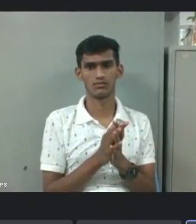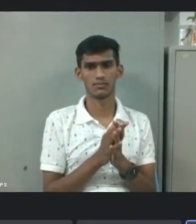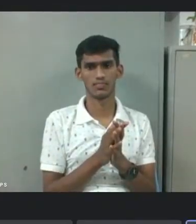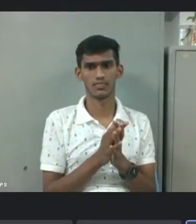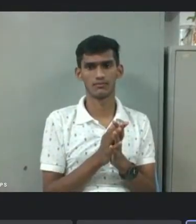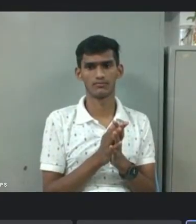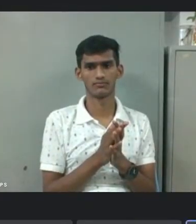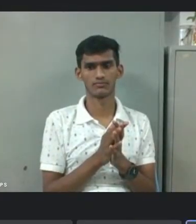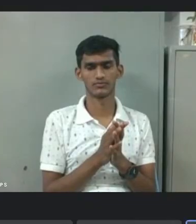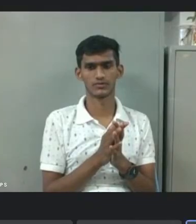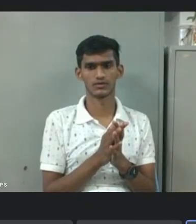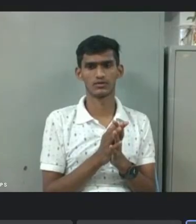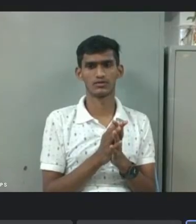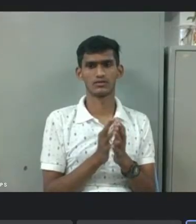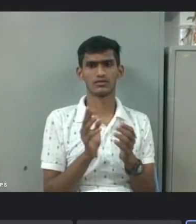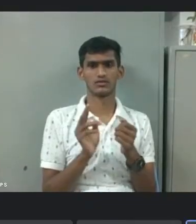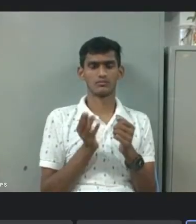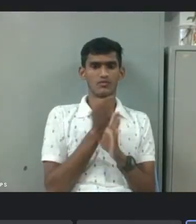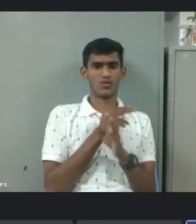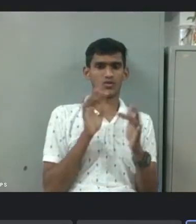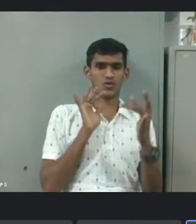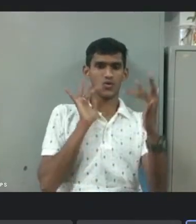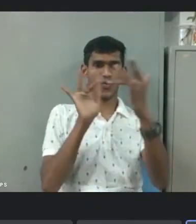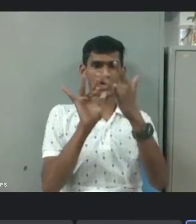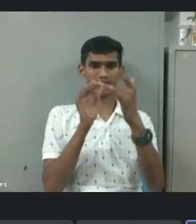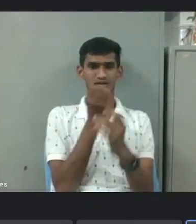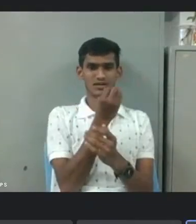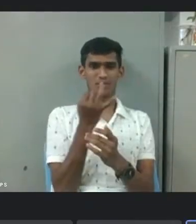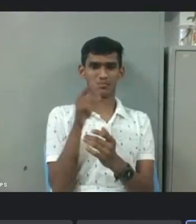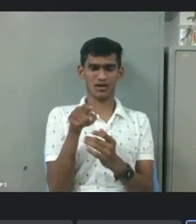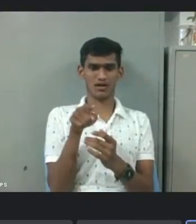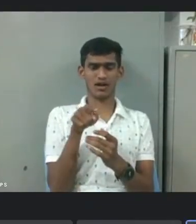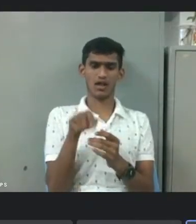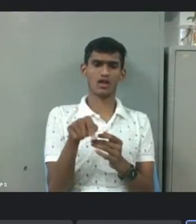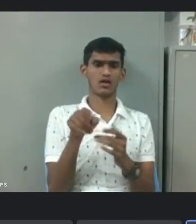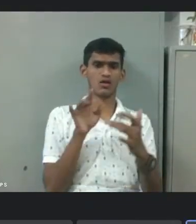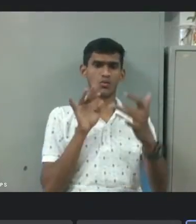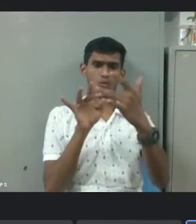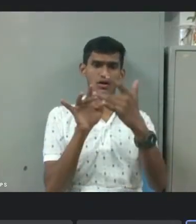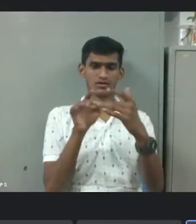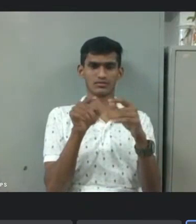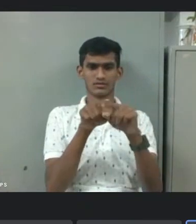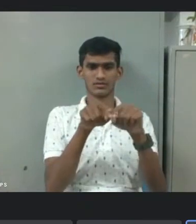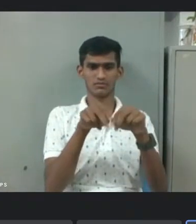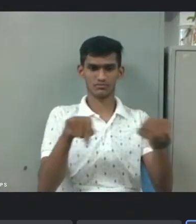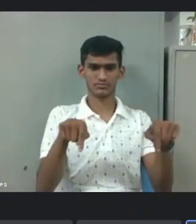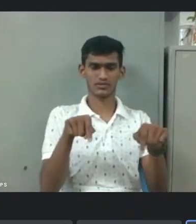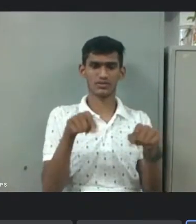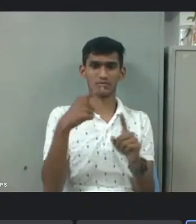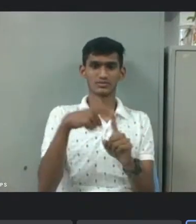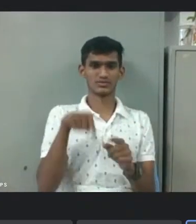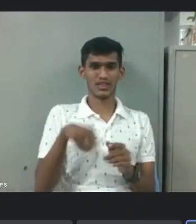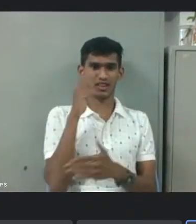ഡോക്ടർ, കോണ്ടാക്ട് നമ്പർ ചോദിച്ചൊരു ചോദ്യം ഉണ്ടായിരുന്നു. കോണ്ടാക്ട് നമ്പർ നമ്മുടെ സ്ക്രീനിൽ കാണാം. ഇന്ന് സെഷൻ എടുത്ത ഡോക്ടർ സിന്ധുവിന്റെയും നിഡാസ്